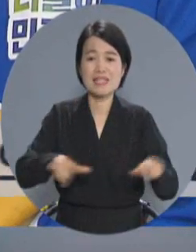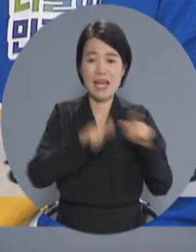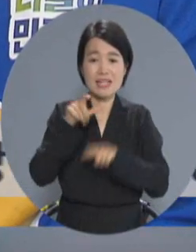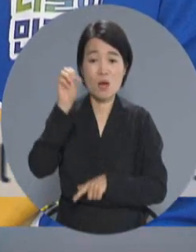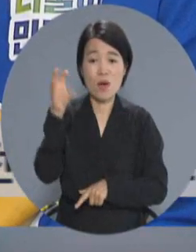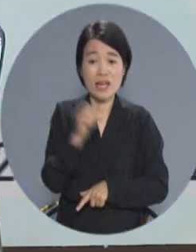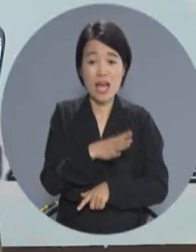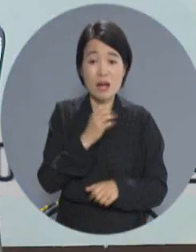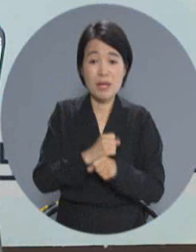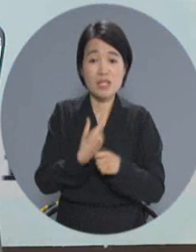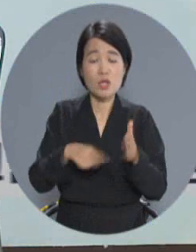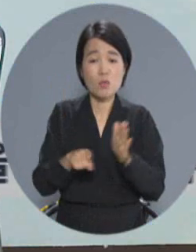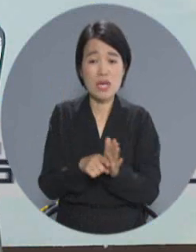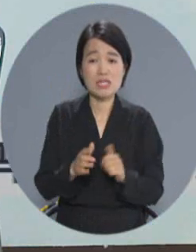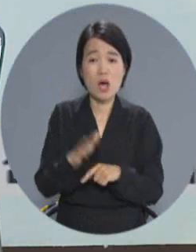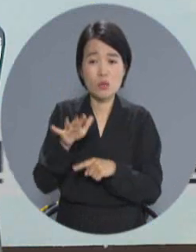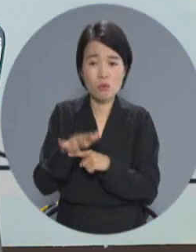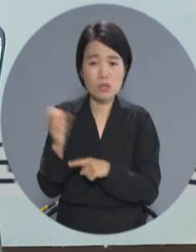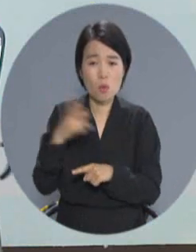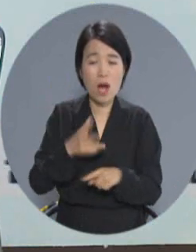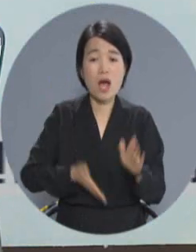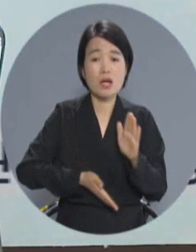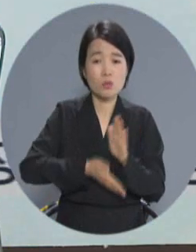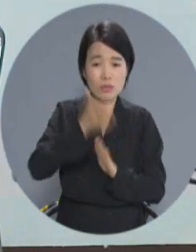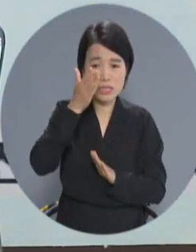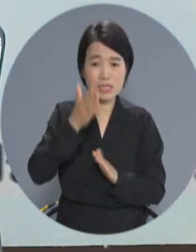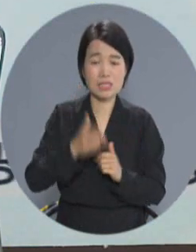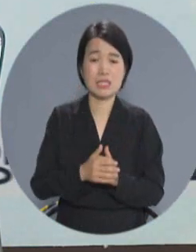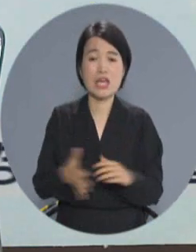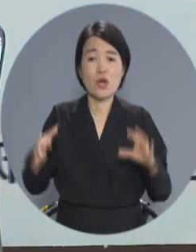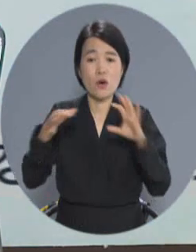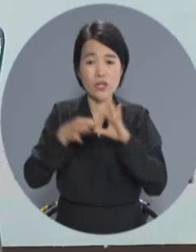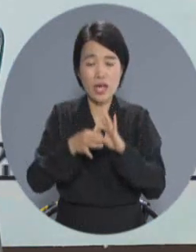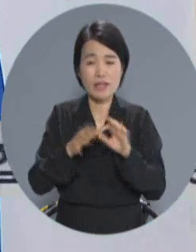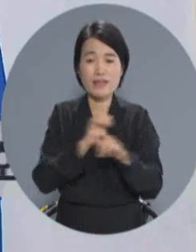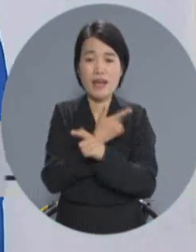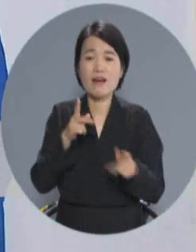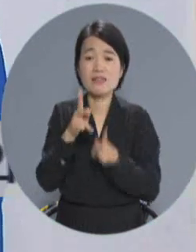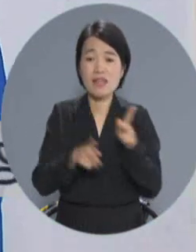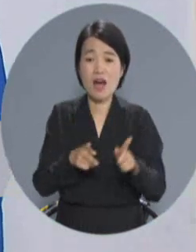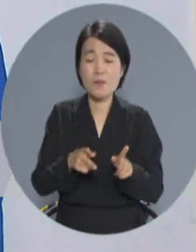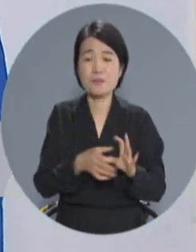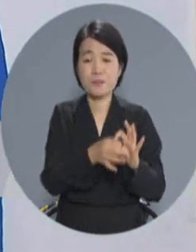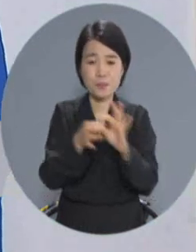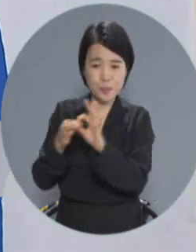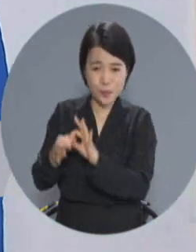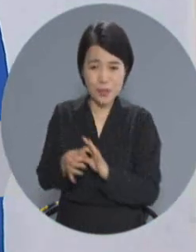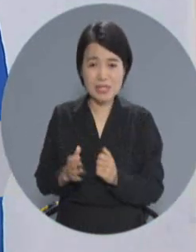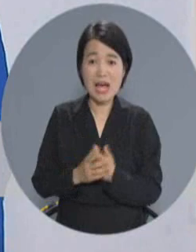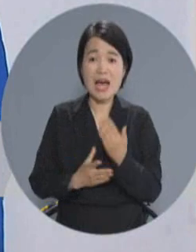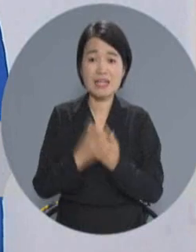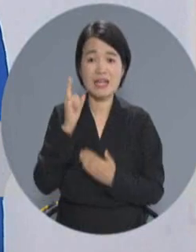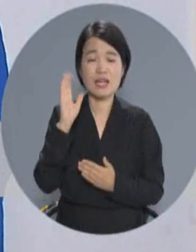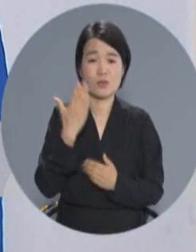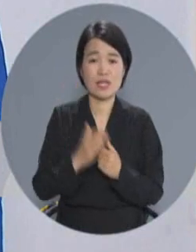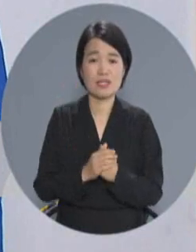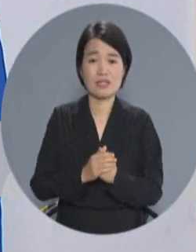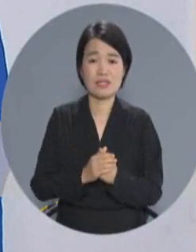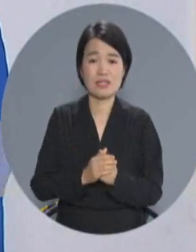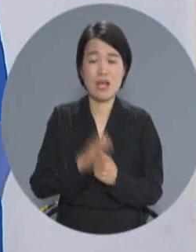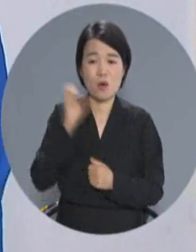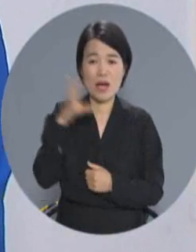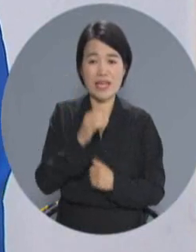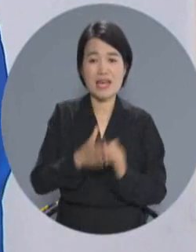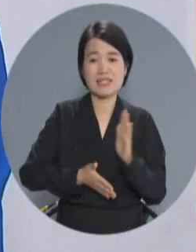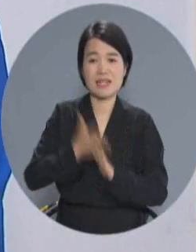만들기 위해서는 도 몽 총과 토시 의 연기하는 그런 각종 사업들을 통해서 하나가 되는 그런 화장실